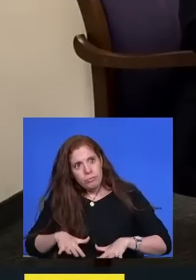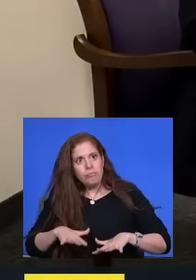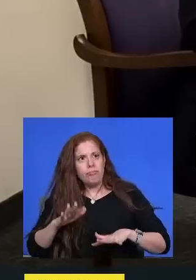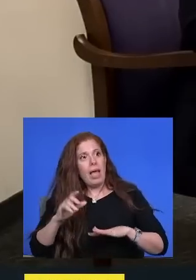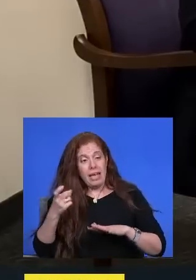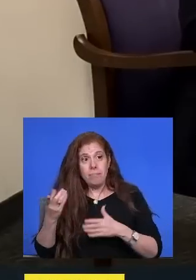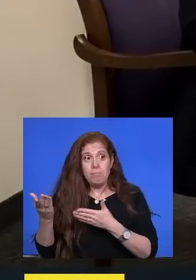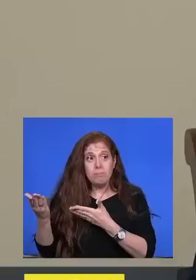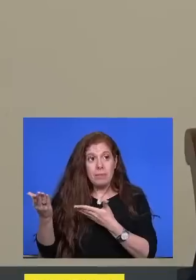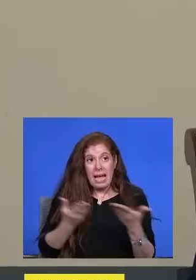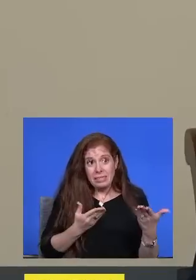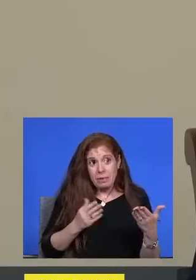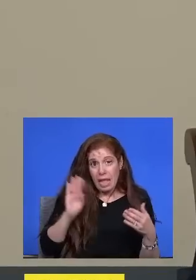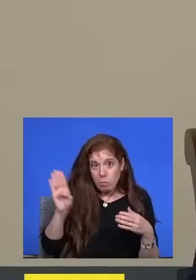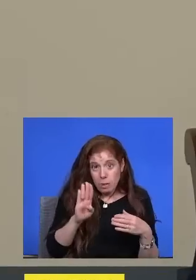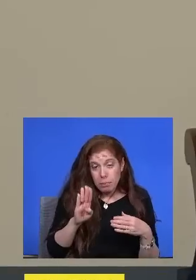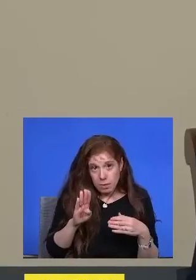waiting under the door.